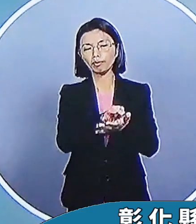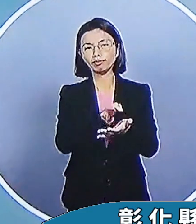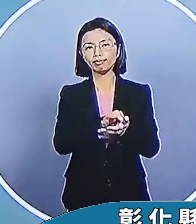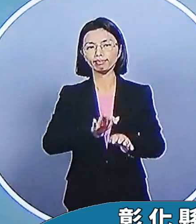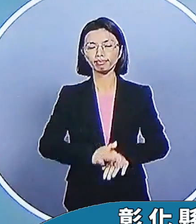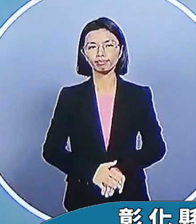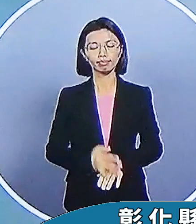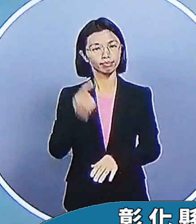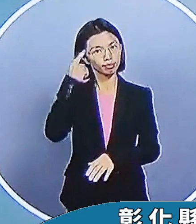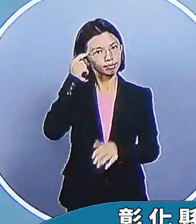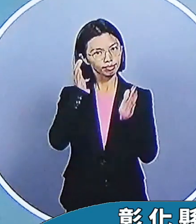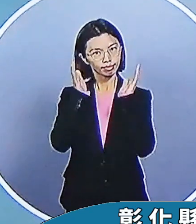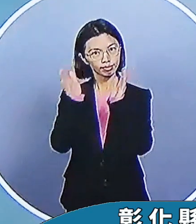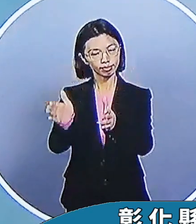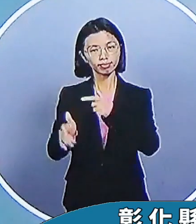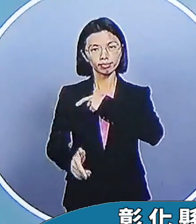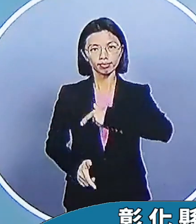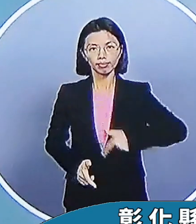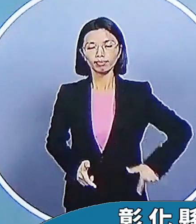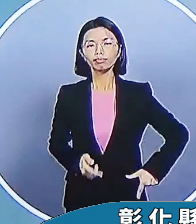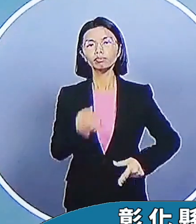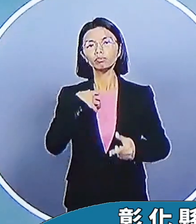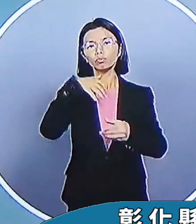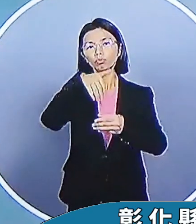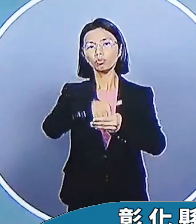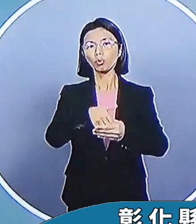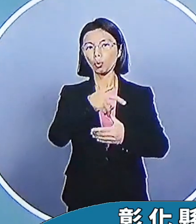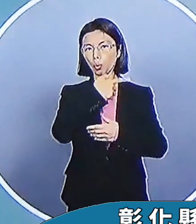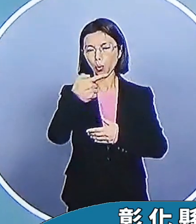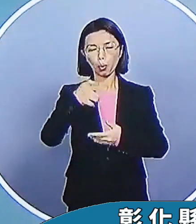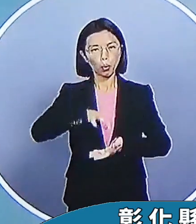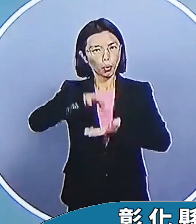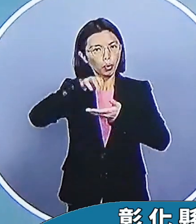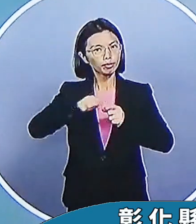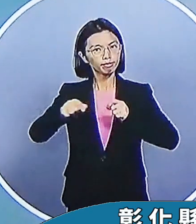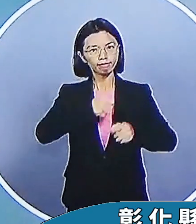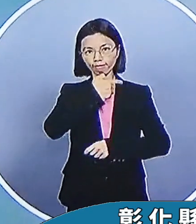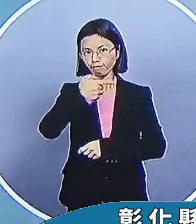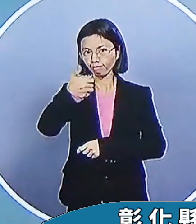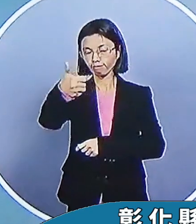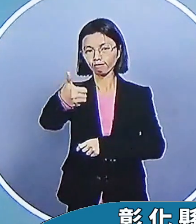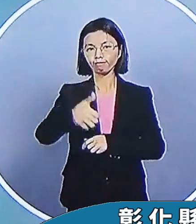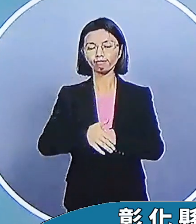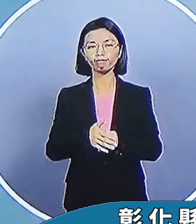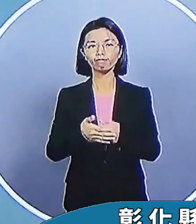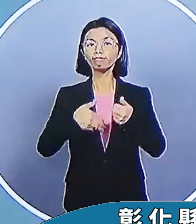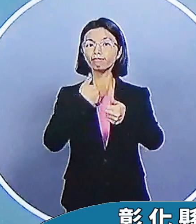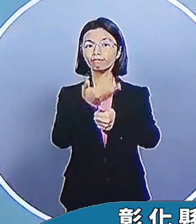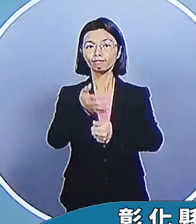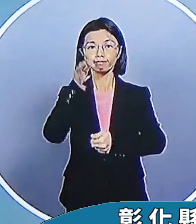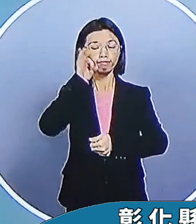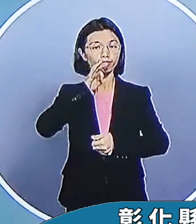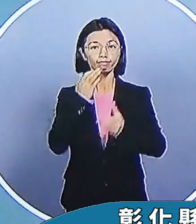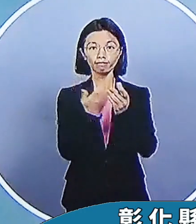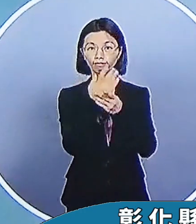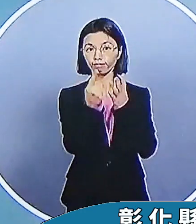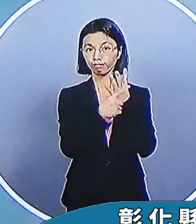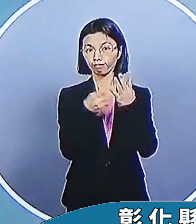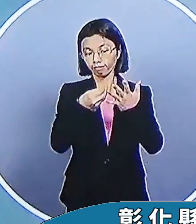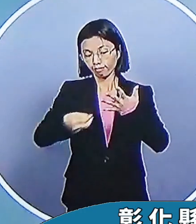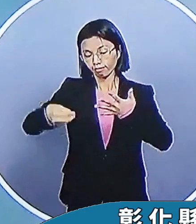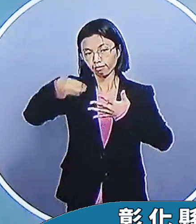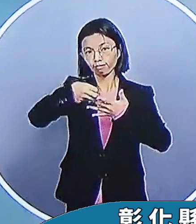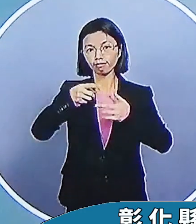所以秀芳即届选举的时阵，我有提出真侪真好的这个政见，希望会当让咱的彰化产业会当提